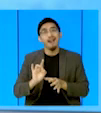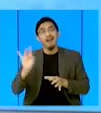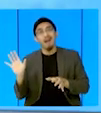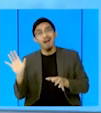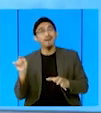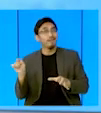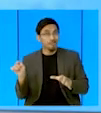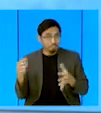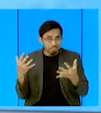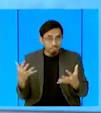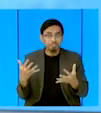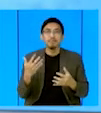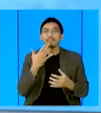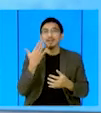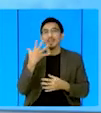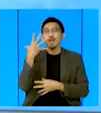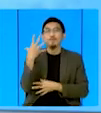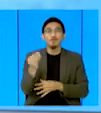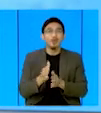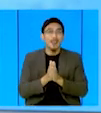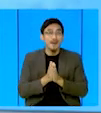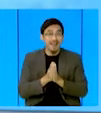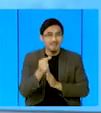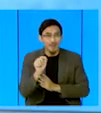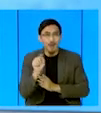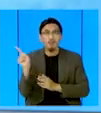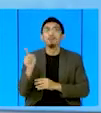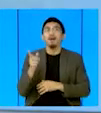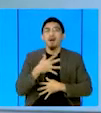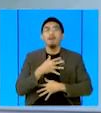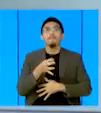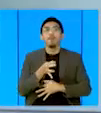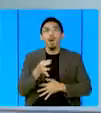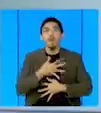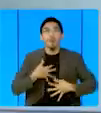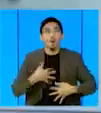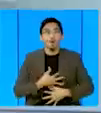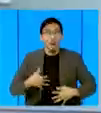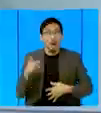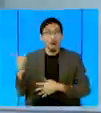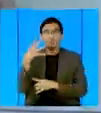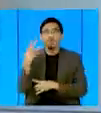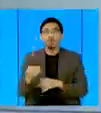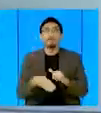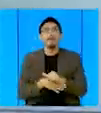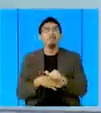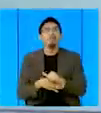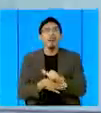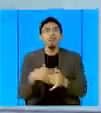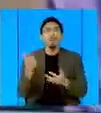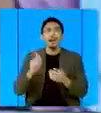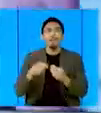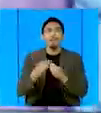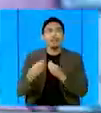Berbeda dengan warga lain yang umumnya mudik di Hari Raya Idul Fitri, warga Pulau Madura justru mudik di saat Hari Raya Idul Adha atau